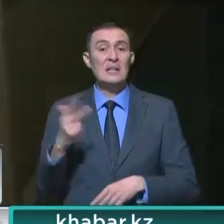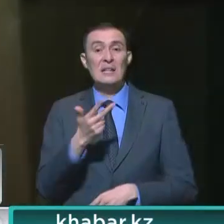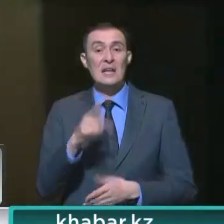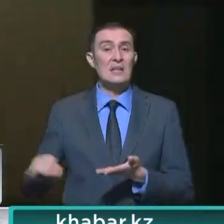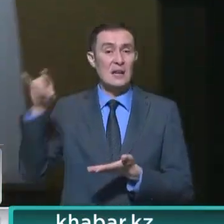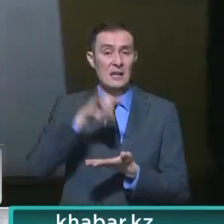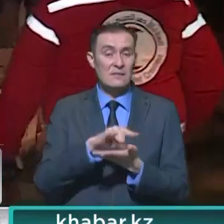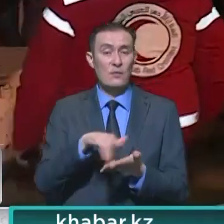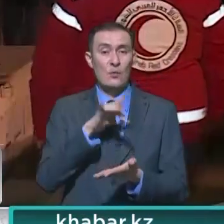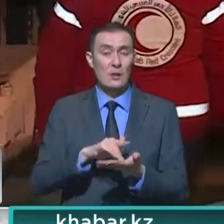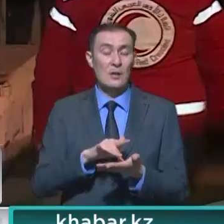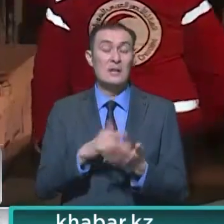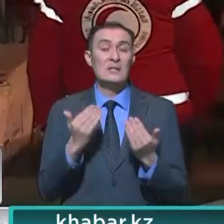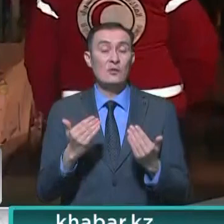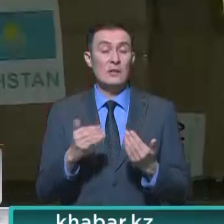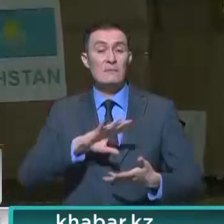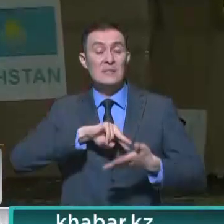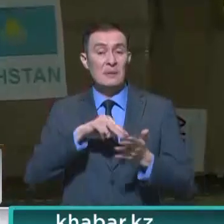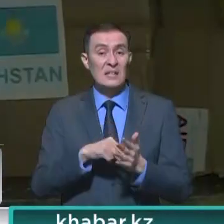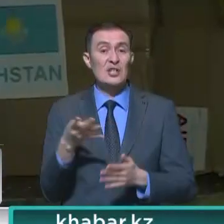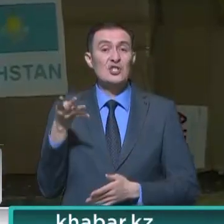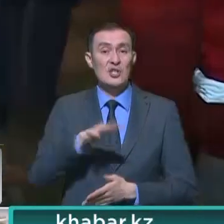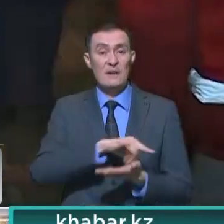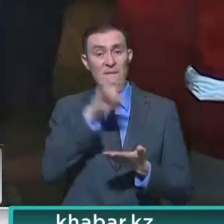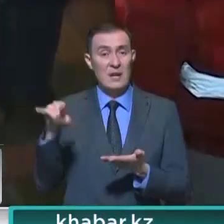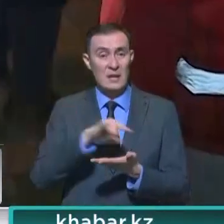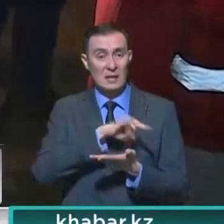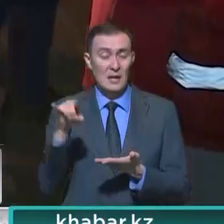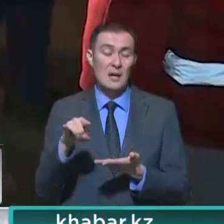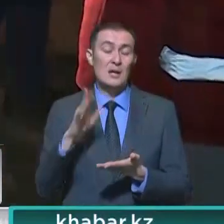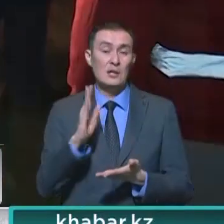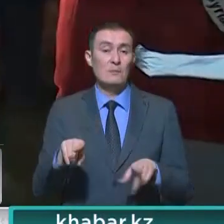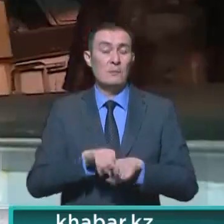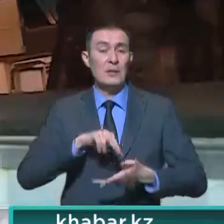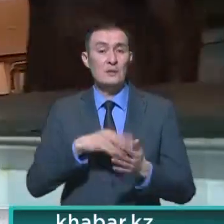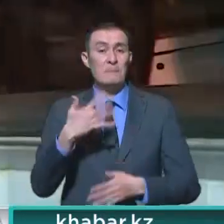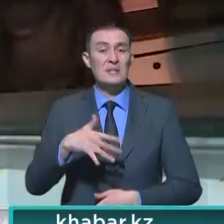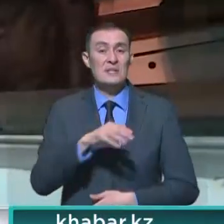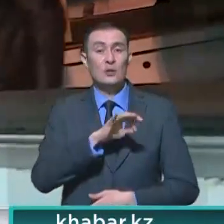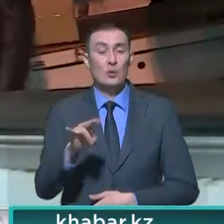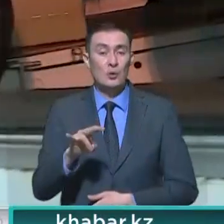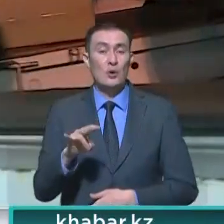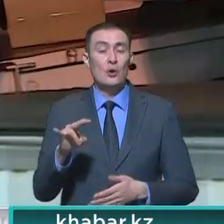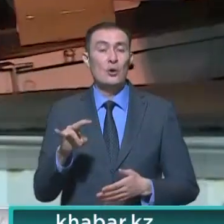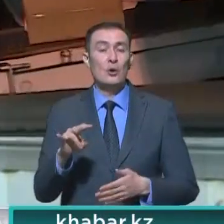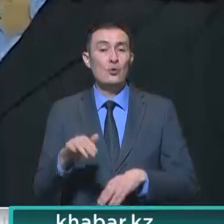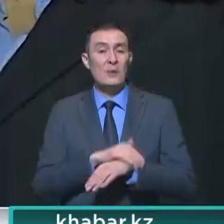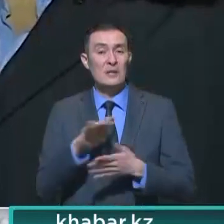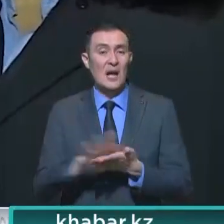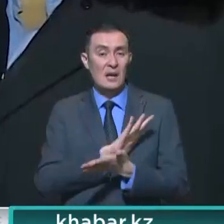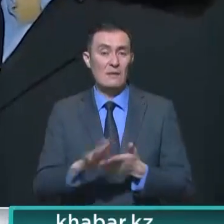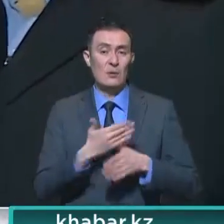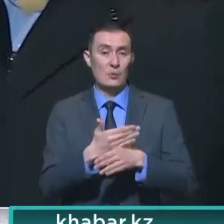рейс в сирийский город. Всего запланировано 4 вылета. В Сирию планируется доставить 50 тонн гуманитарного